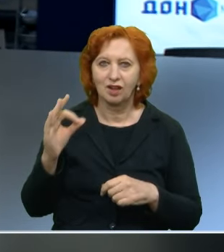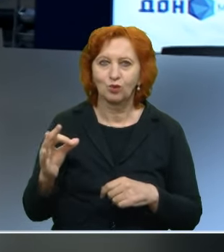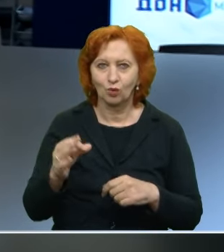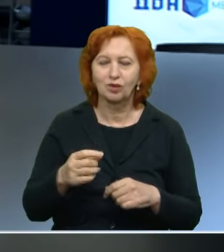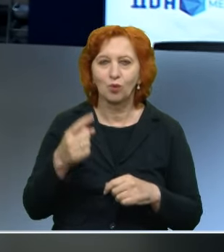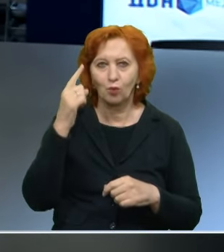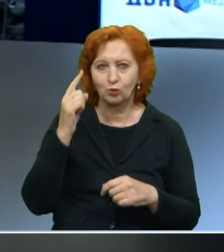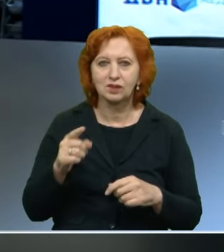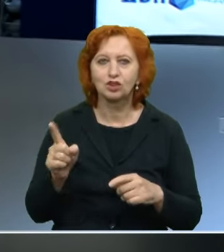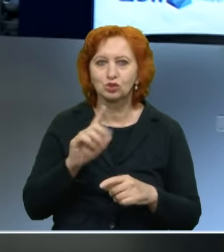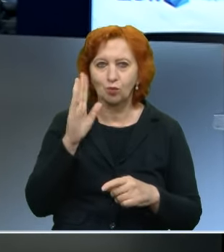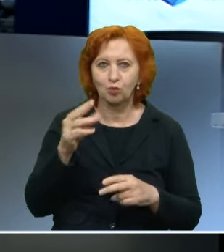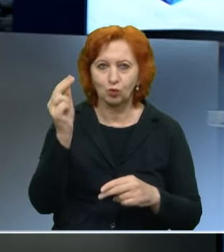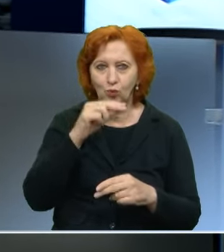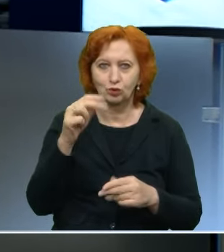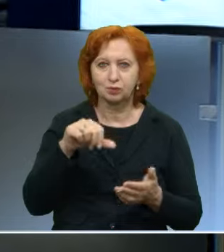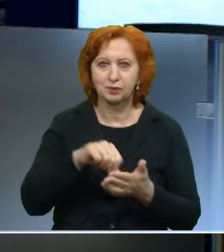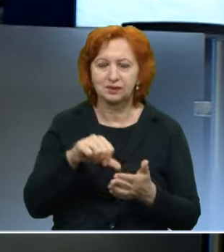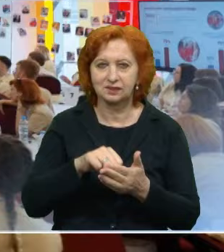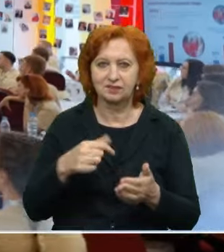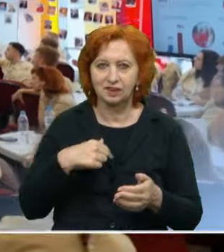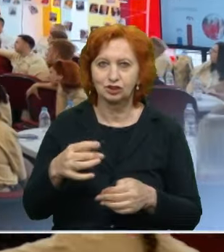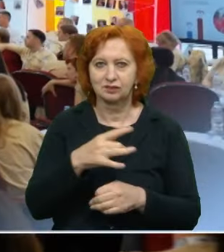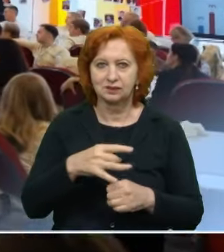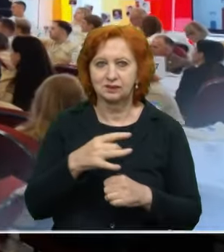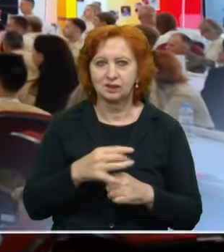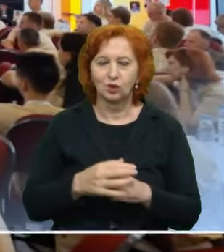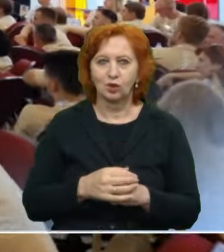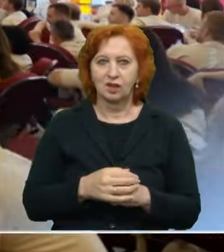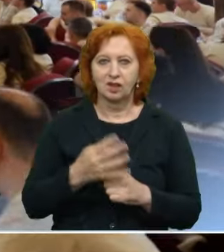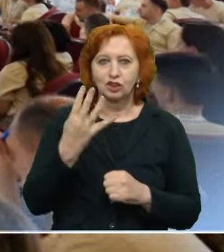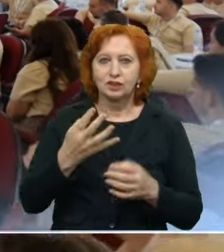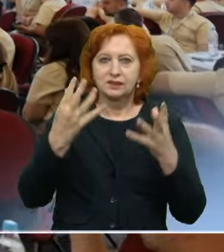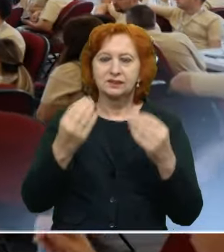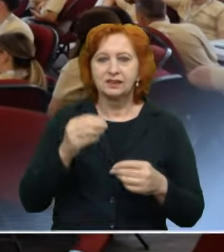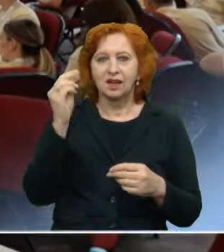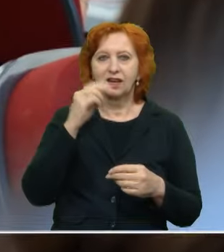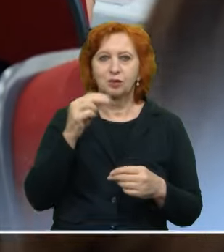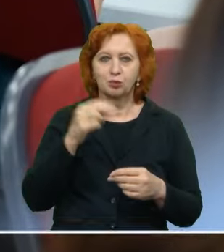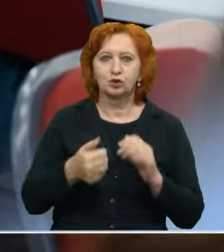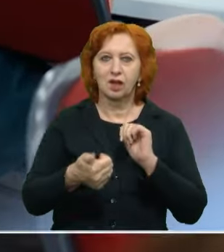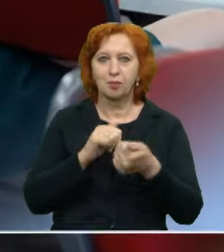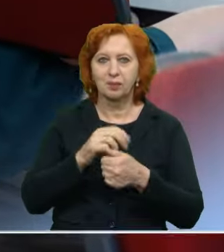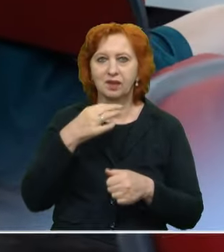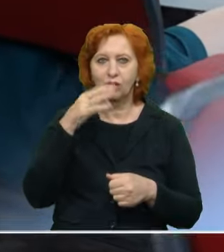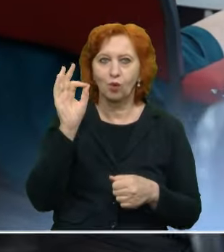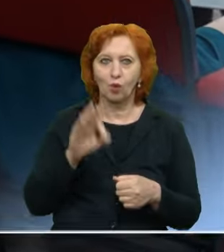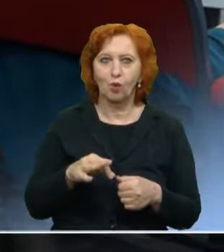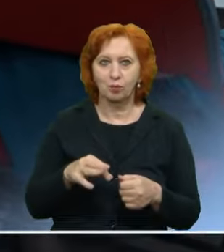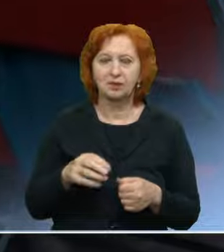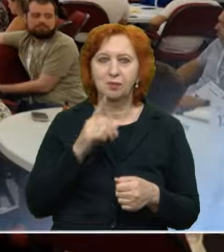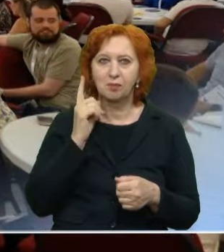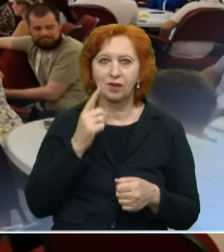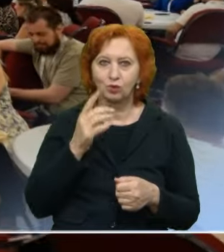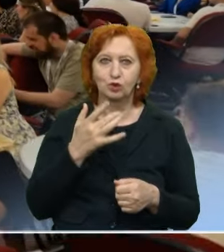узнала, чему будут учиться представители нашего региона. 4 дня обучения, обмена опытом. 200 представителей донской